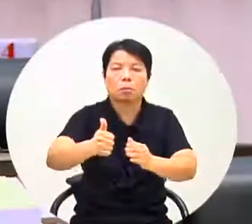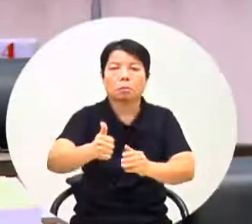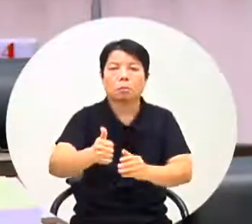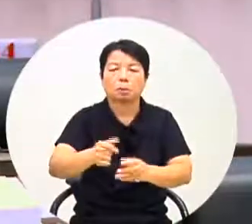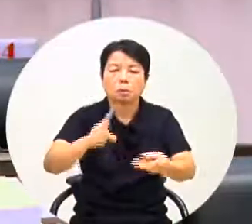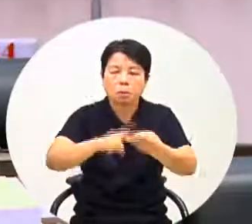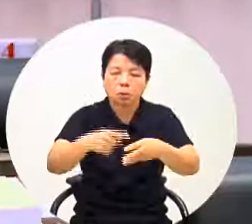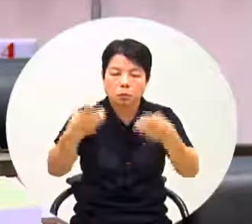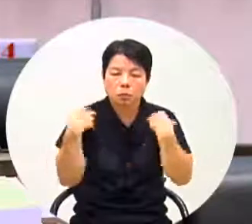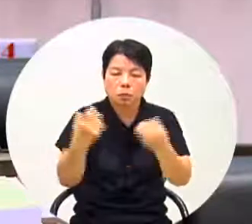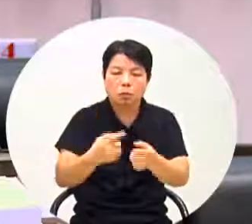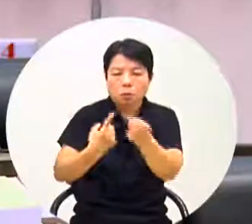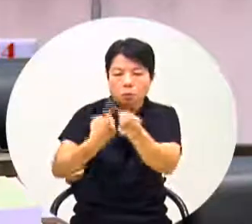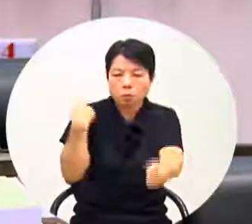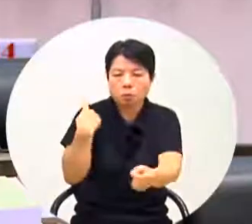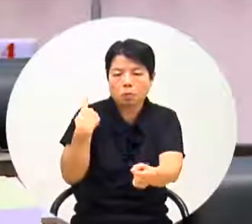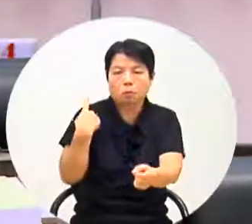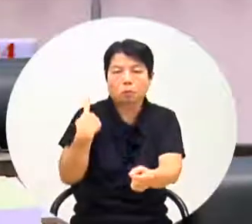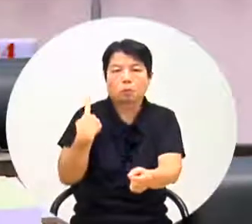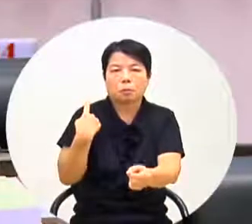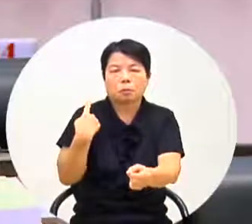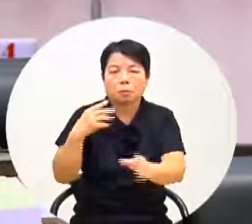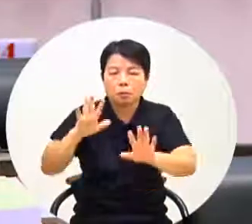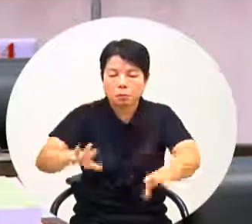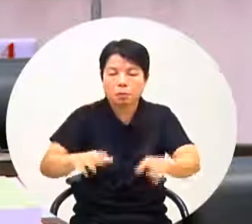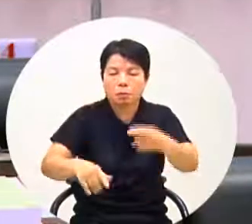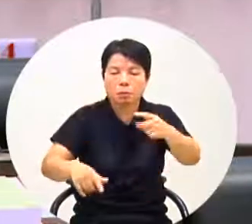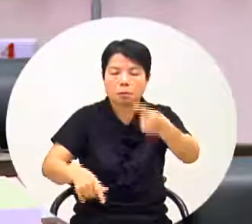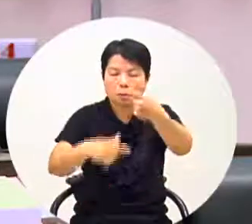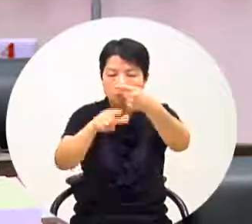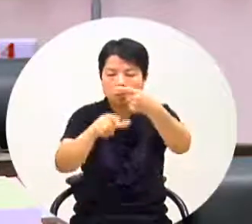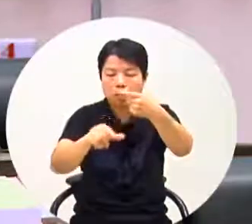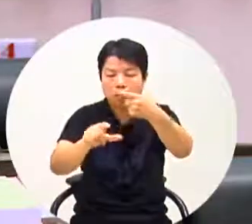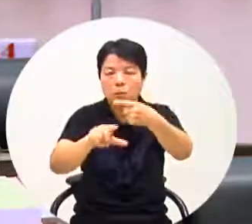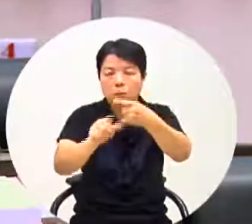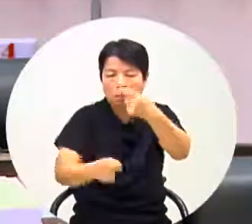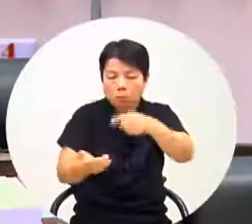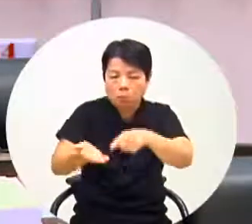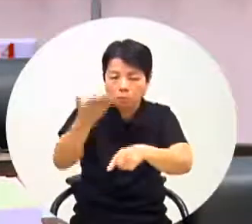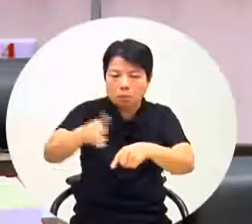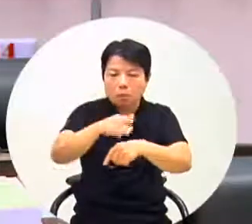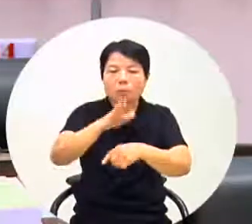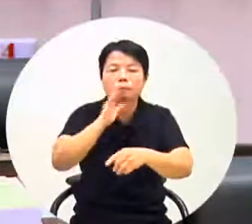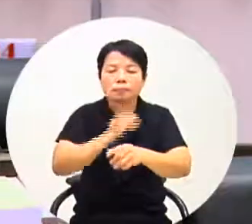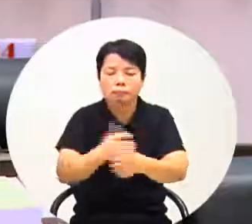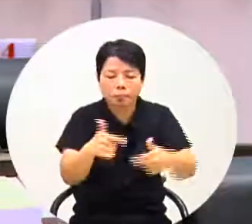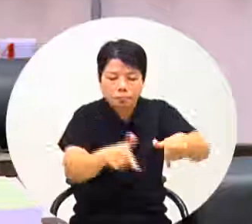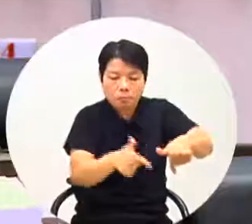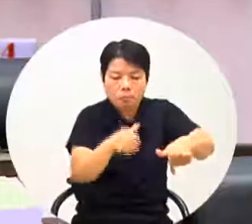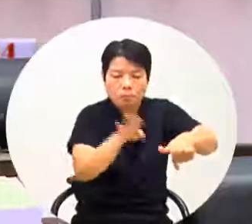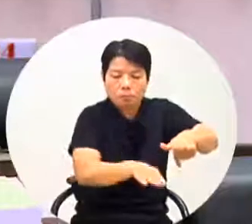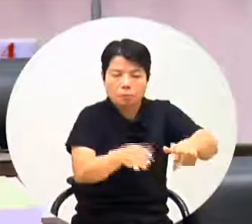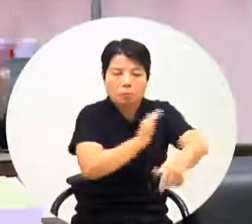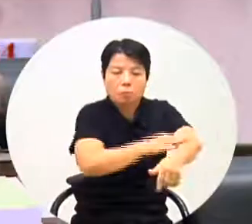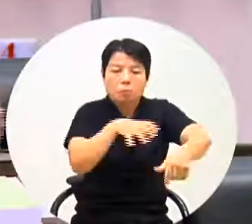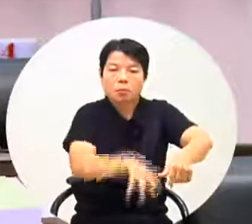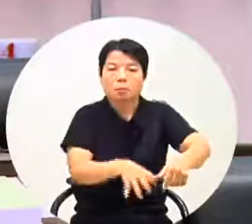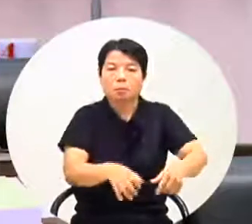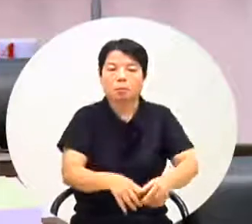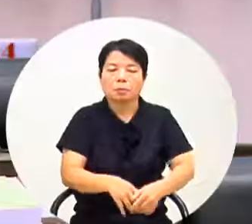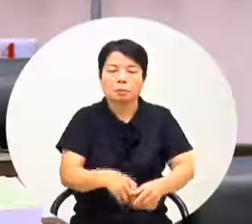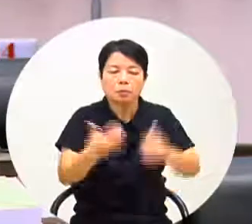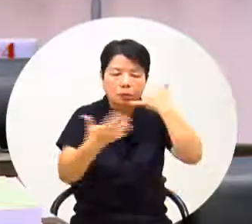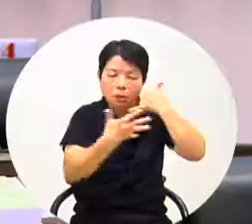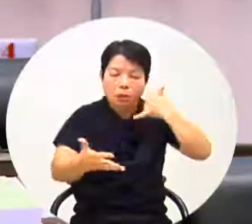真的在去年底今年初沸沸腾腾的南段，我讲的是南段，在左营海军军